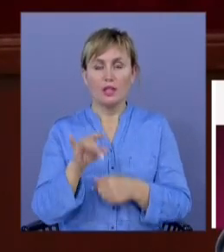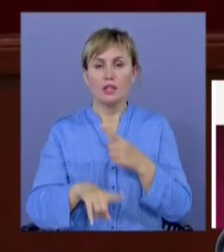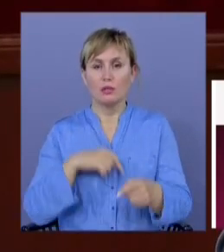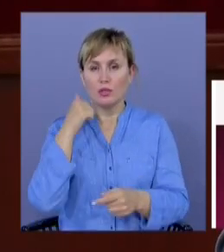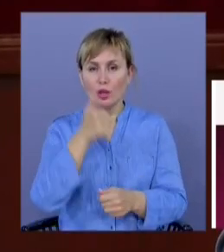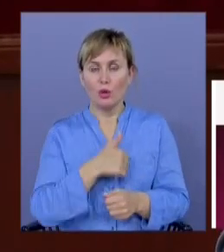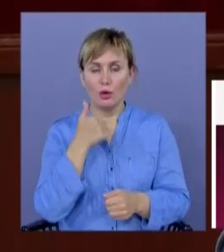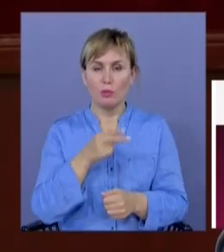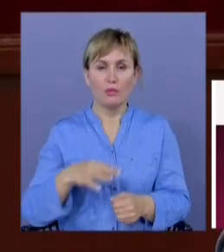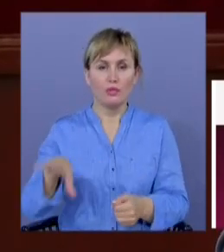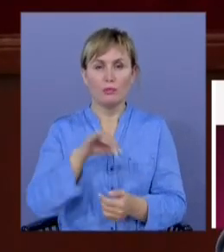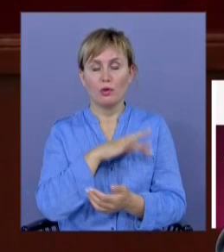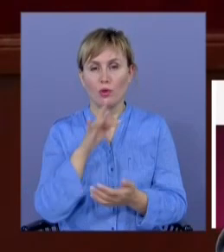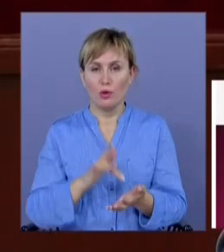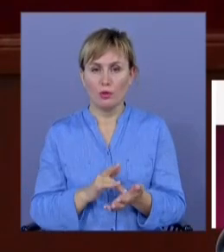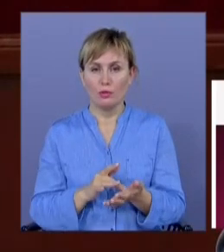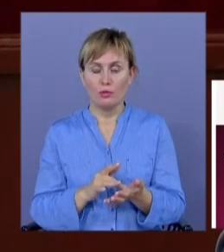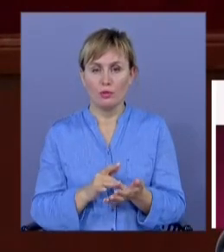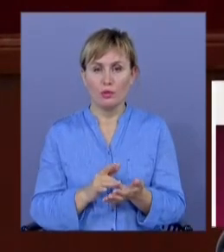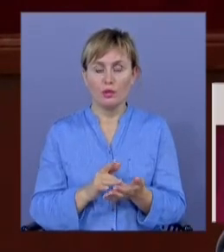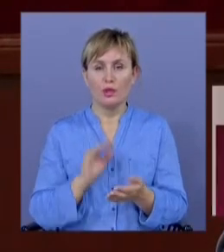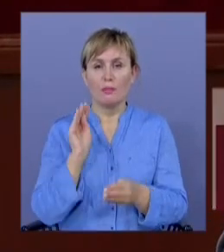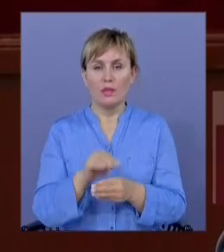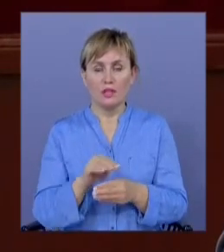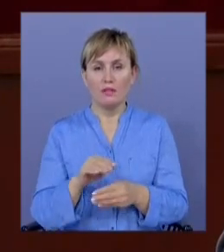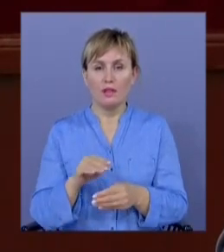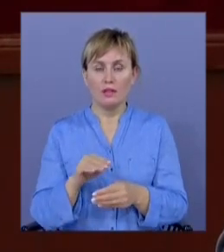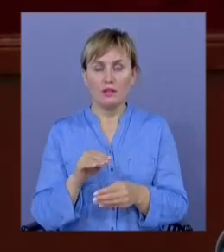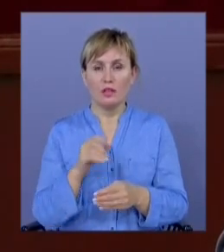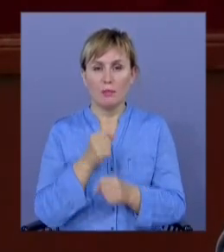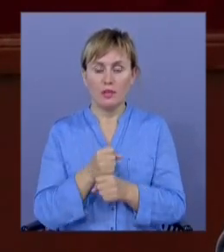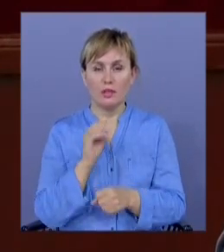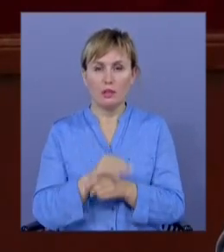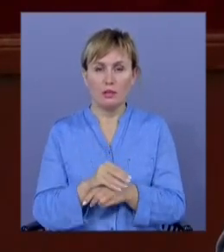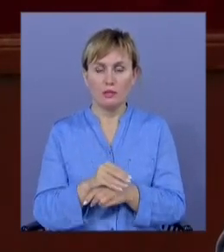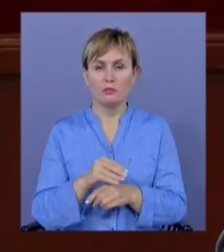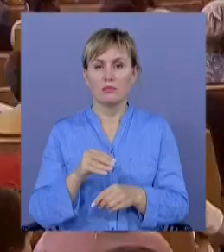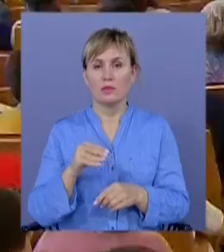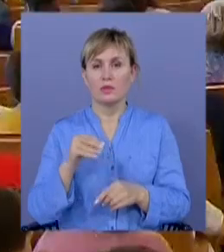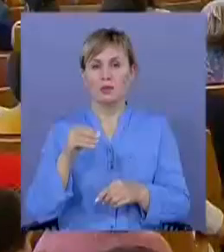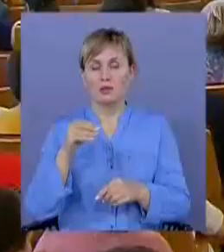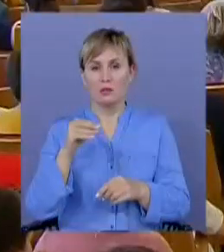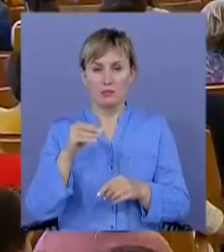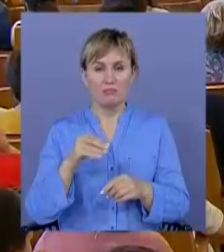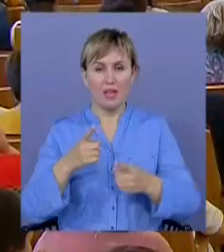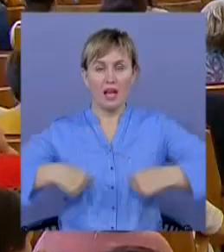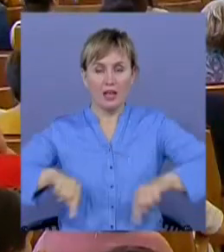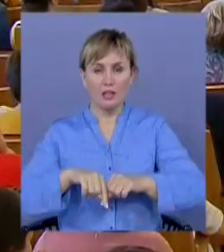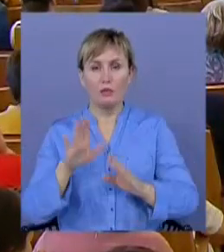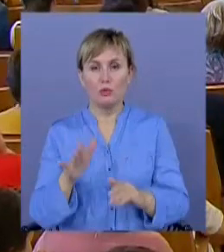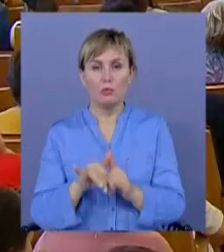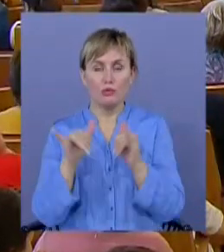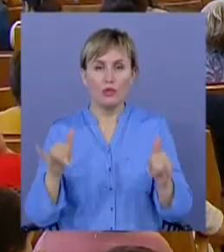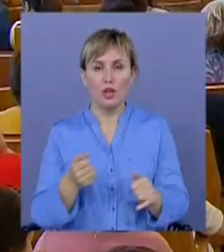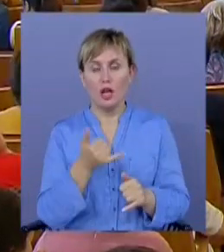следующий год по всему городу поставим дополнительные подстанции, потому что будем